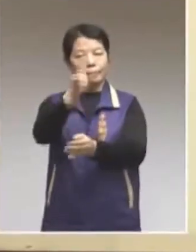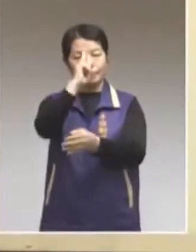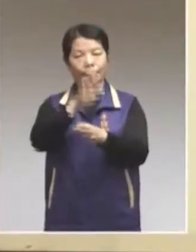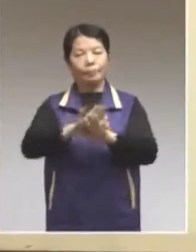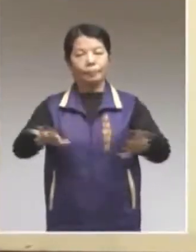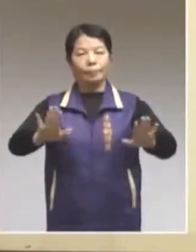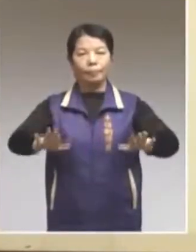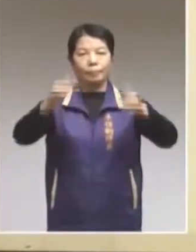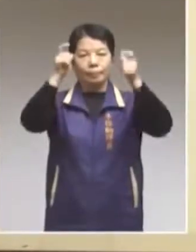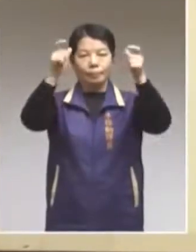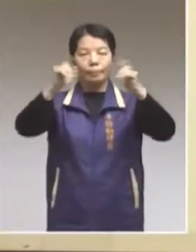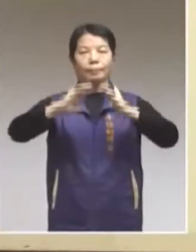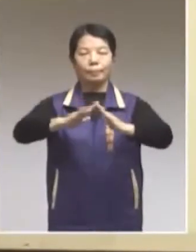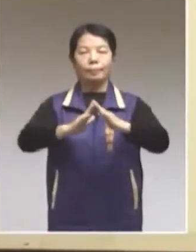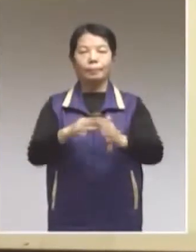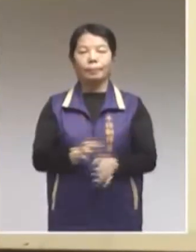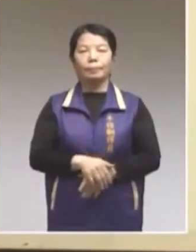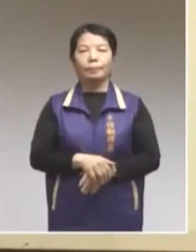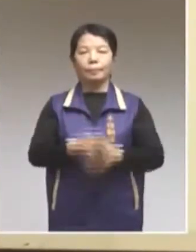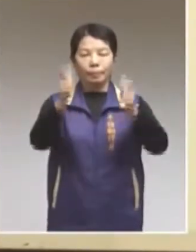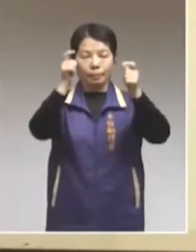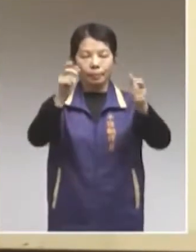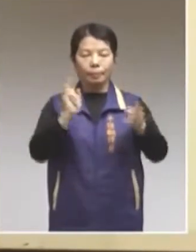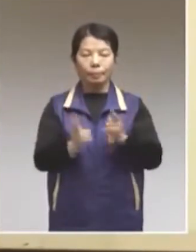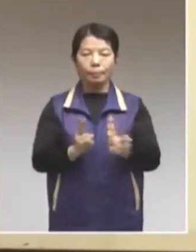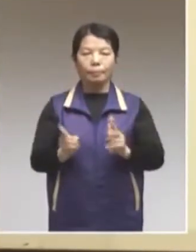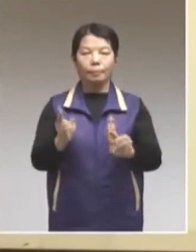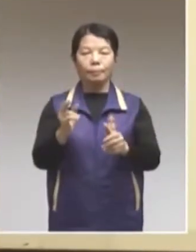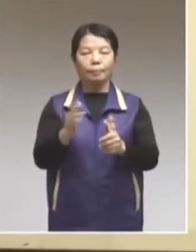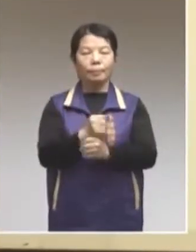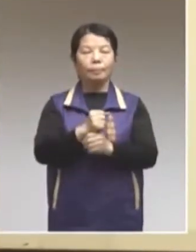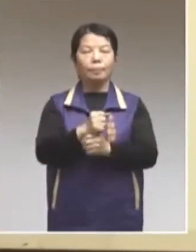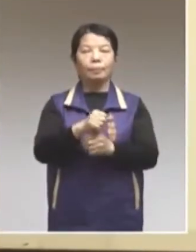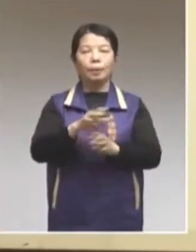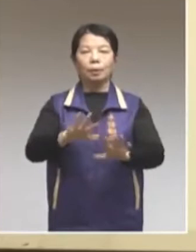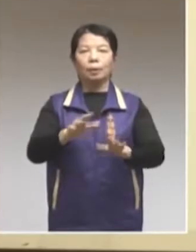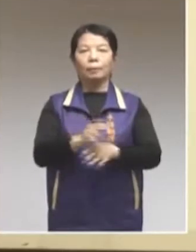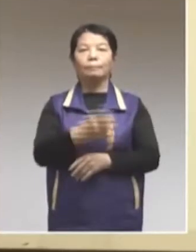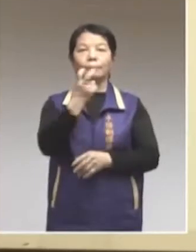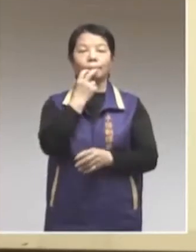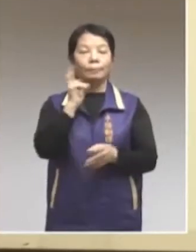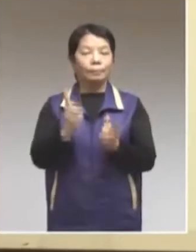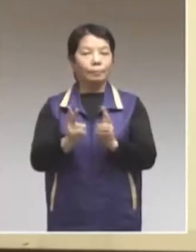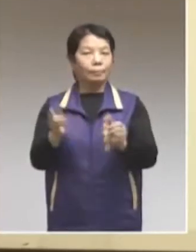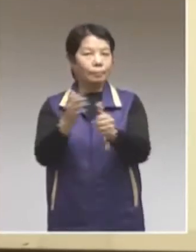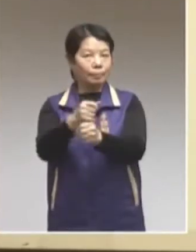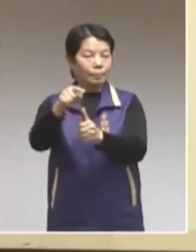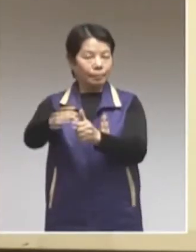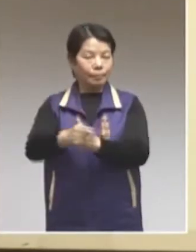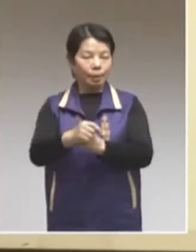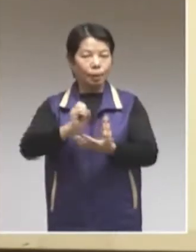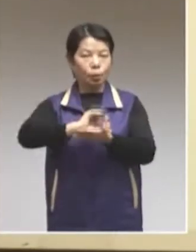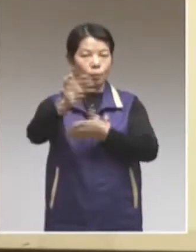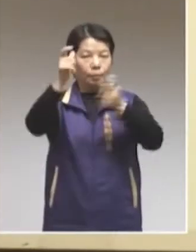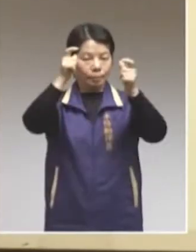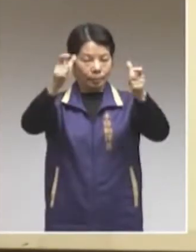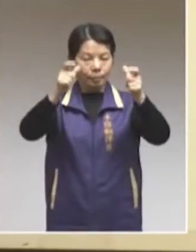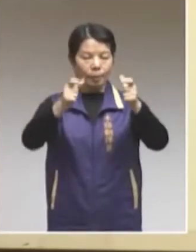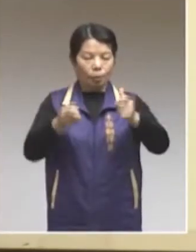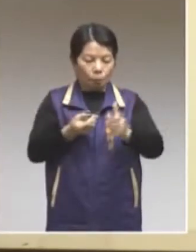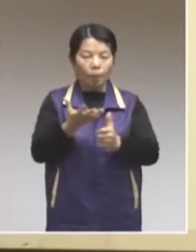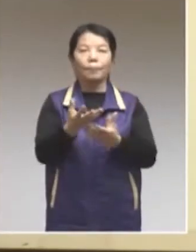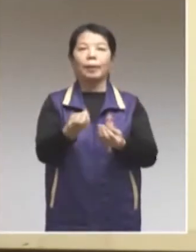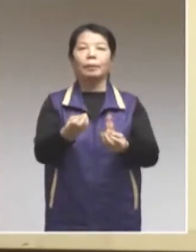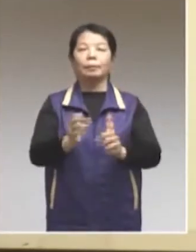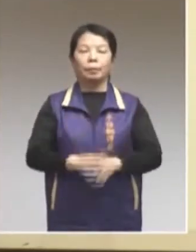那今天高雄市中央流行疫情指挥中心没有公布本土病例但是在整个的疫调当